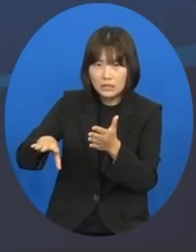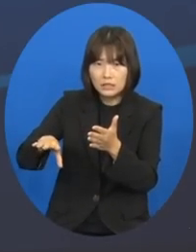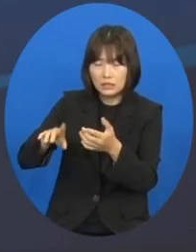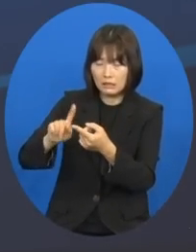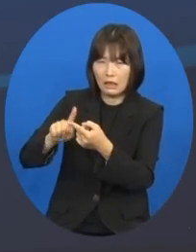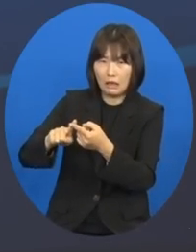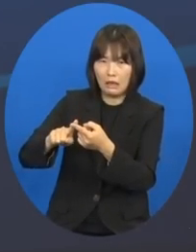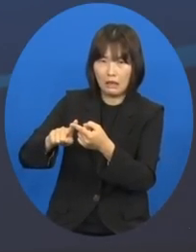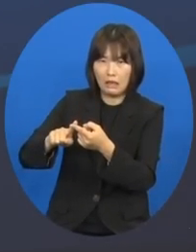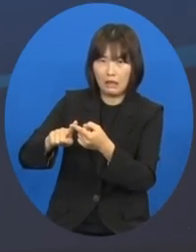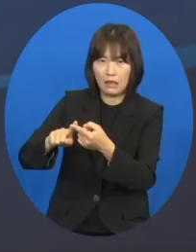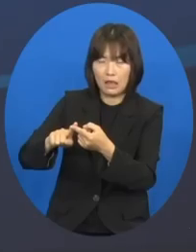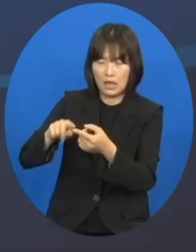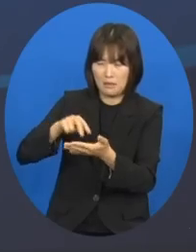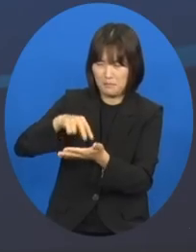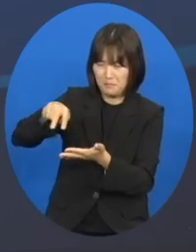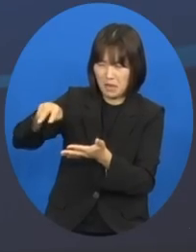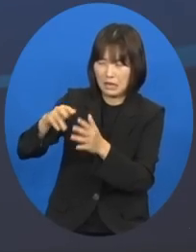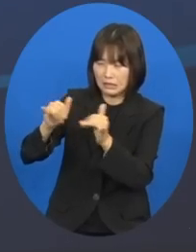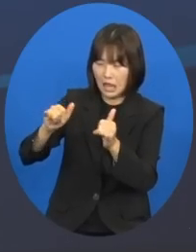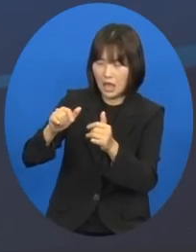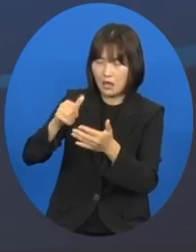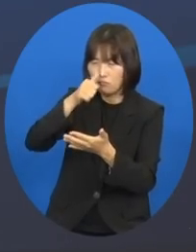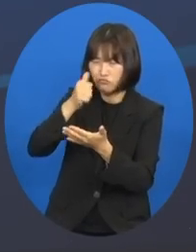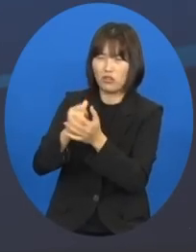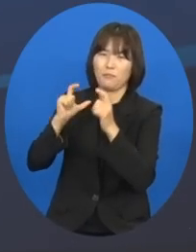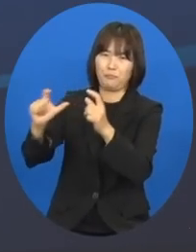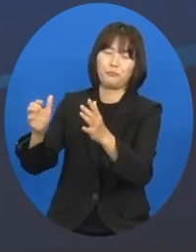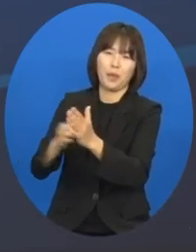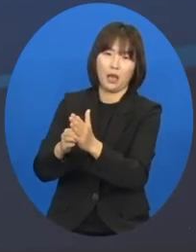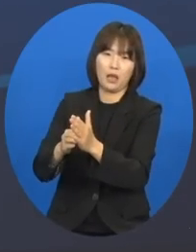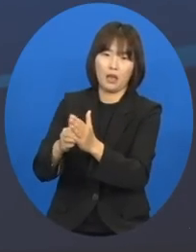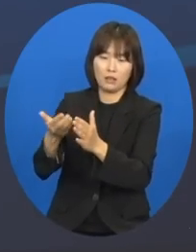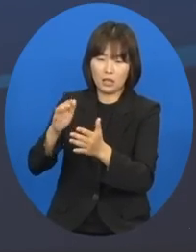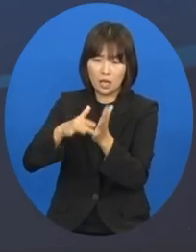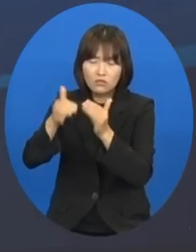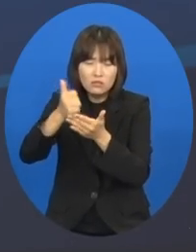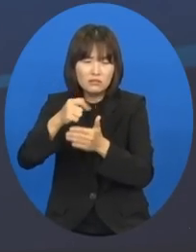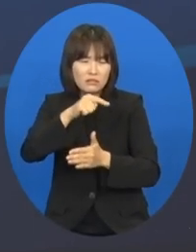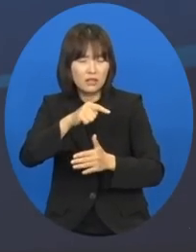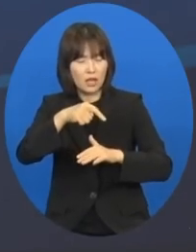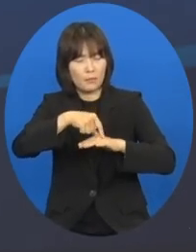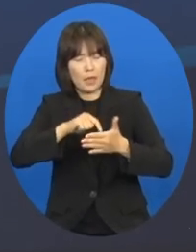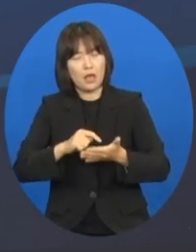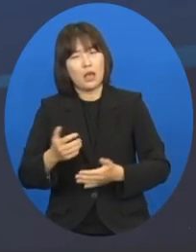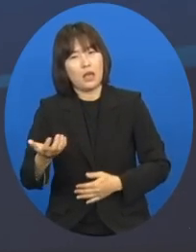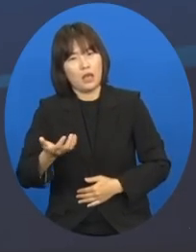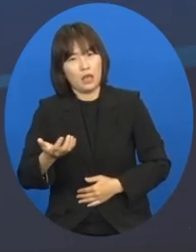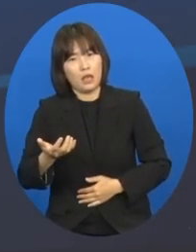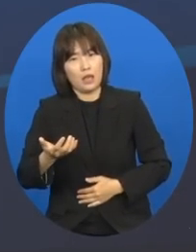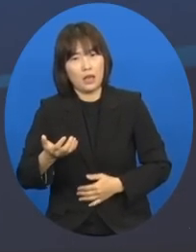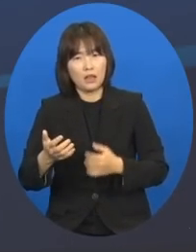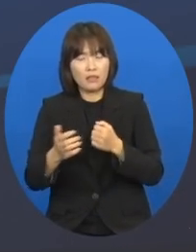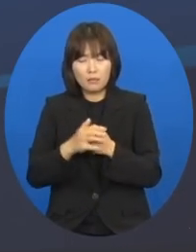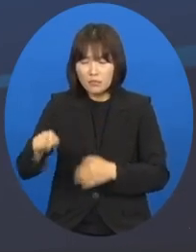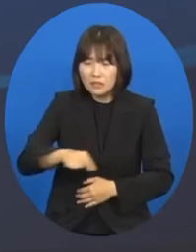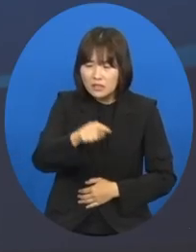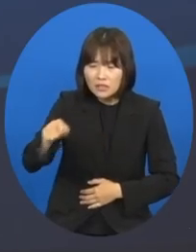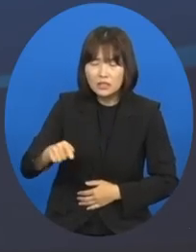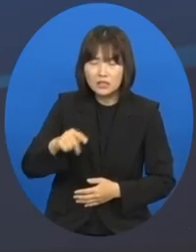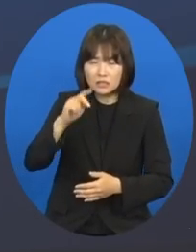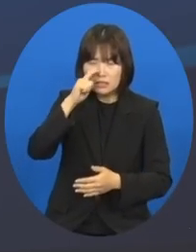정죄했거든요 예수님이 그게 너무나 마음이 아프신 거예요 그래서 이들은 탕자가 아니다